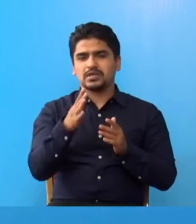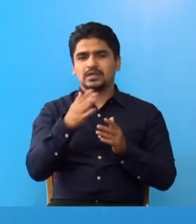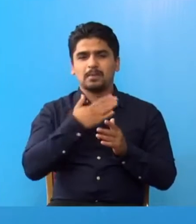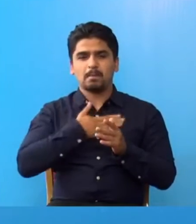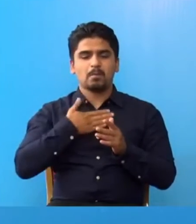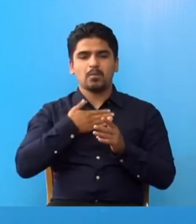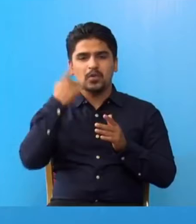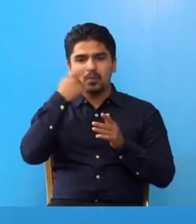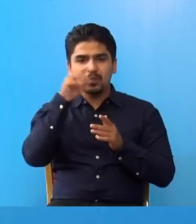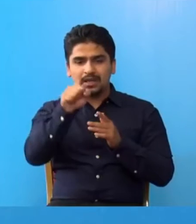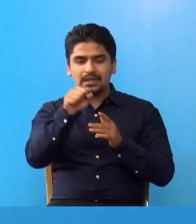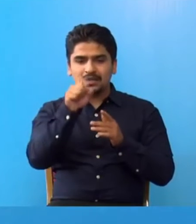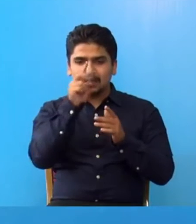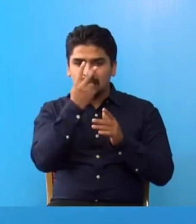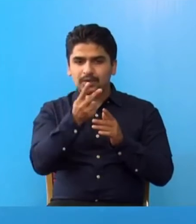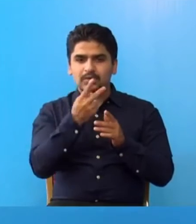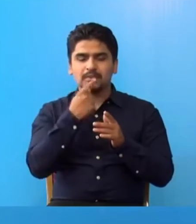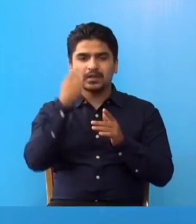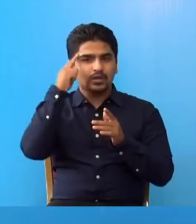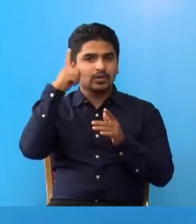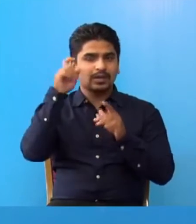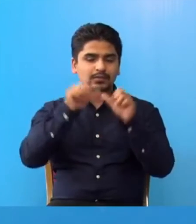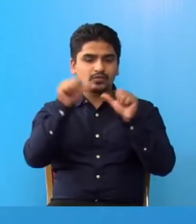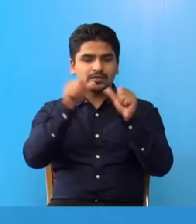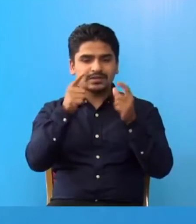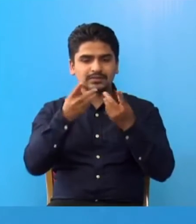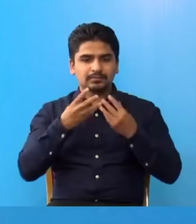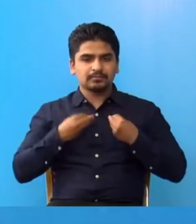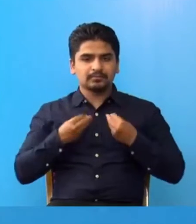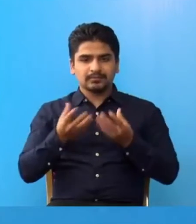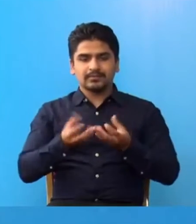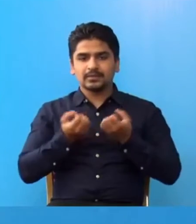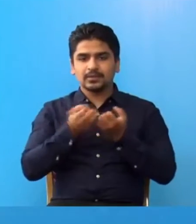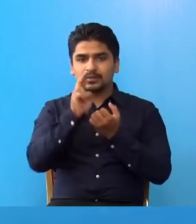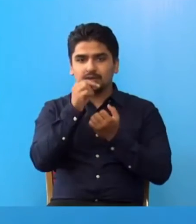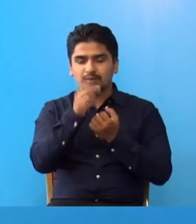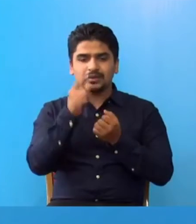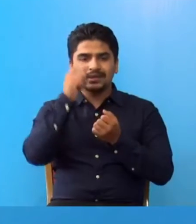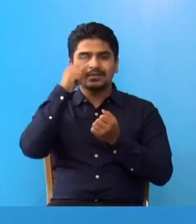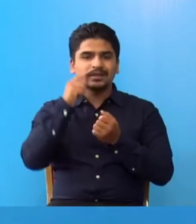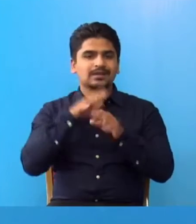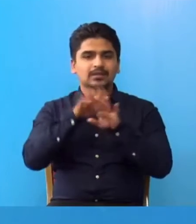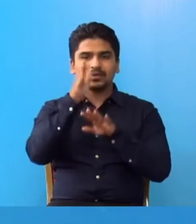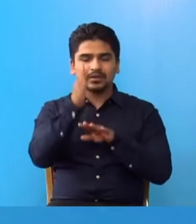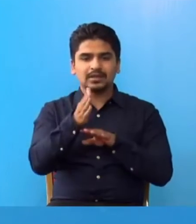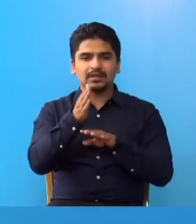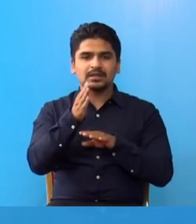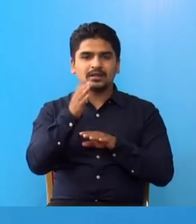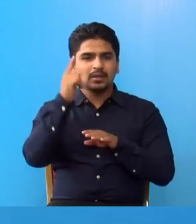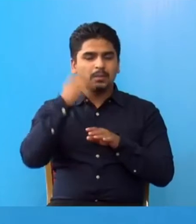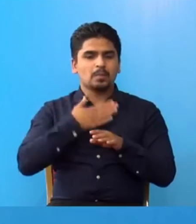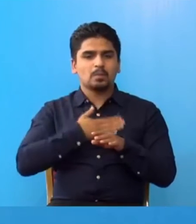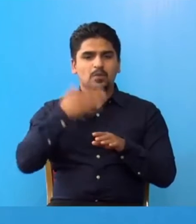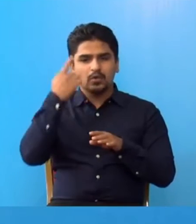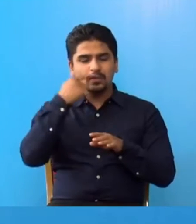कमकेल, लुट भि दोयुद में सब्कान सकावनें हैं. सदो आपेमन अम्हें कम्सुदे ऐसे मनोट